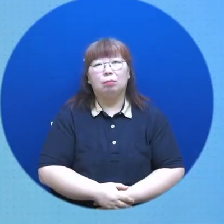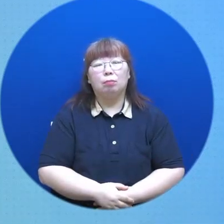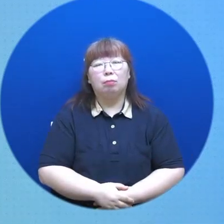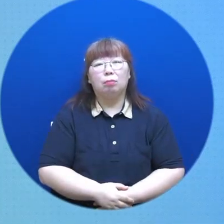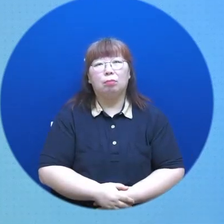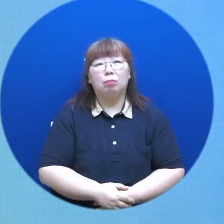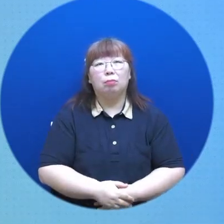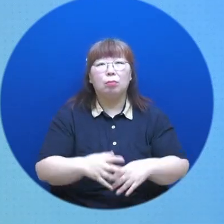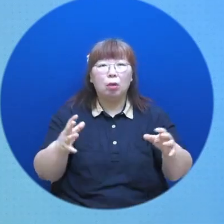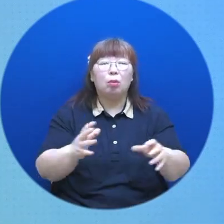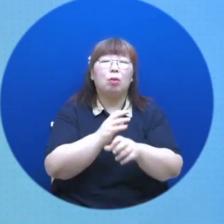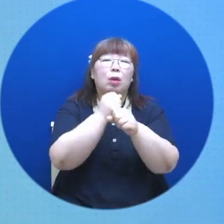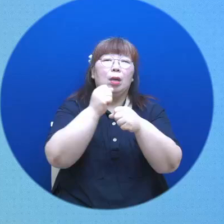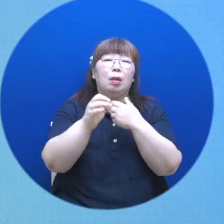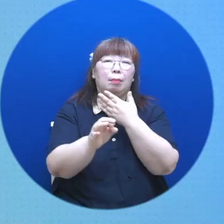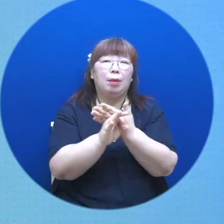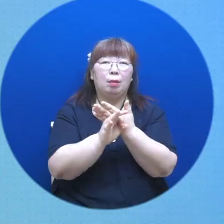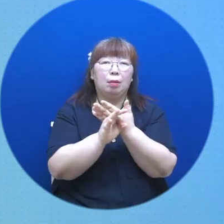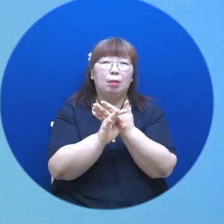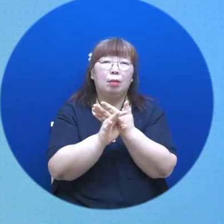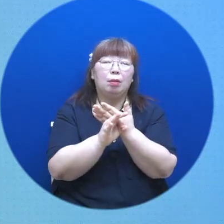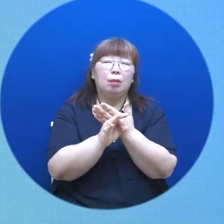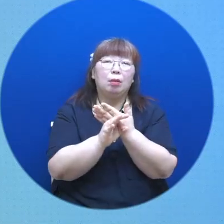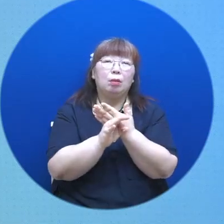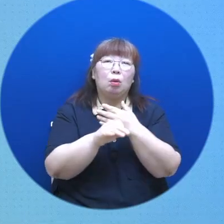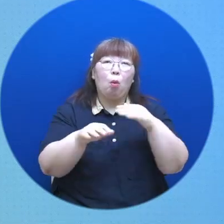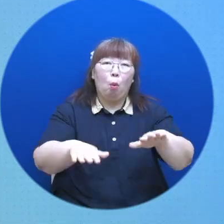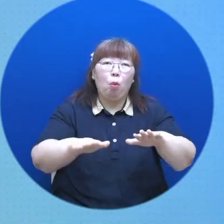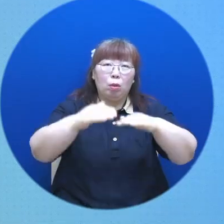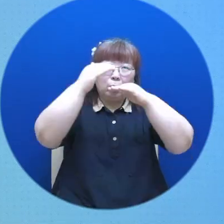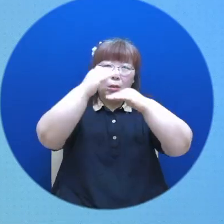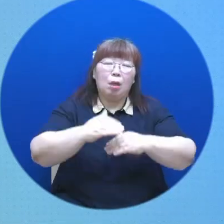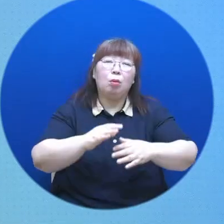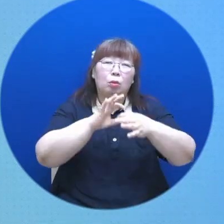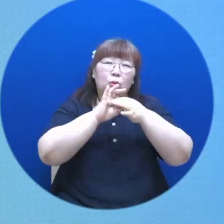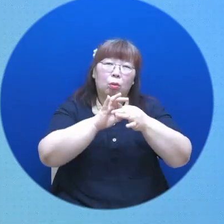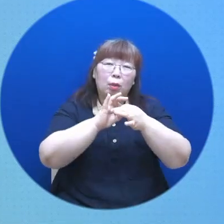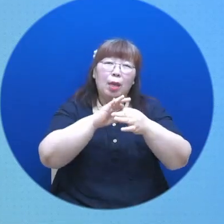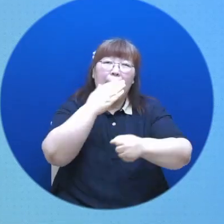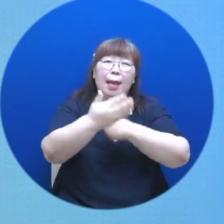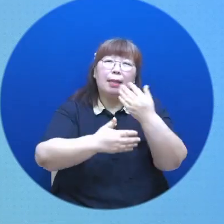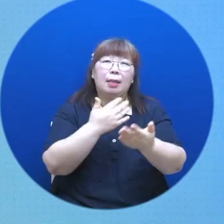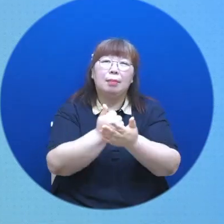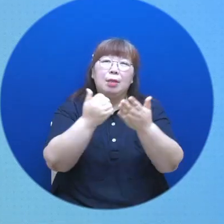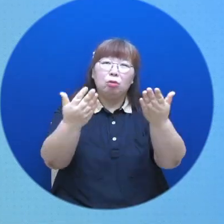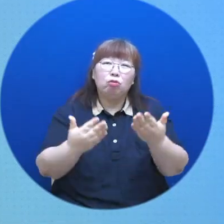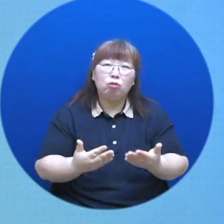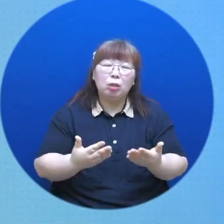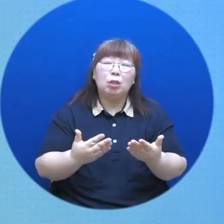따라서 요약해보면 오늘 본문을 통해서 하나님께서 주시는 깨달음은 무엇입니까?